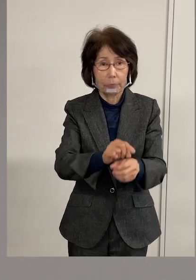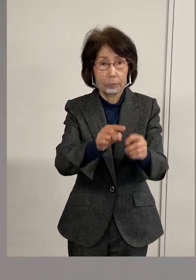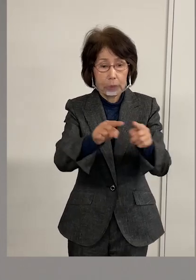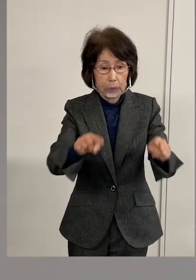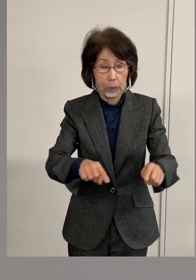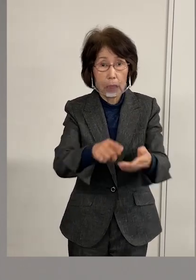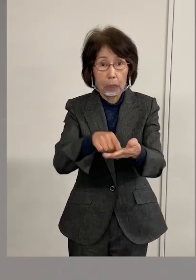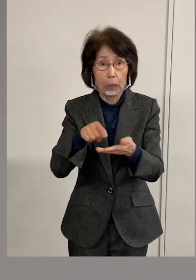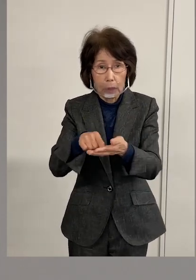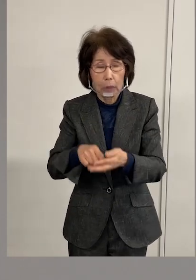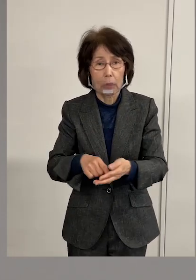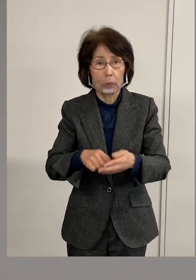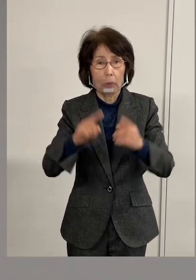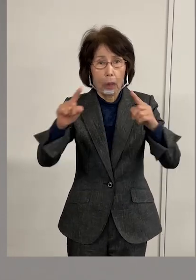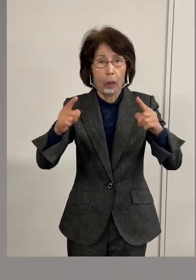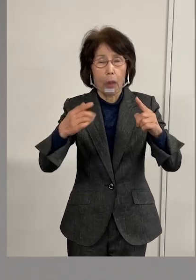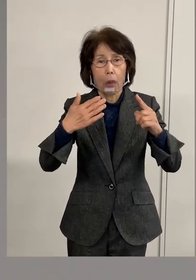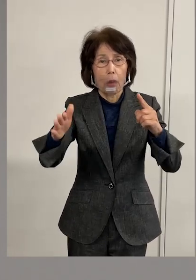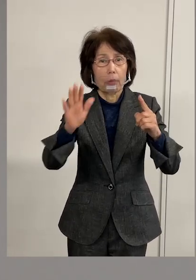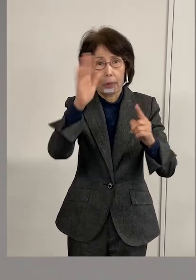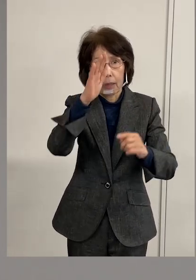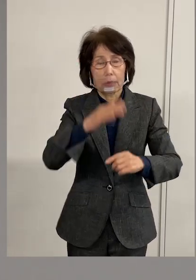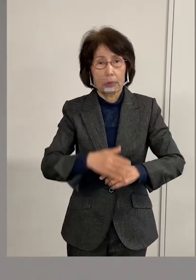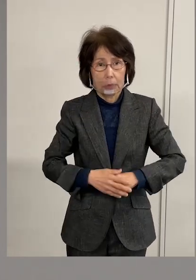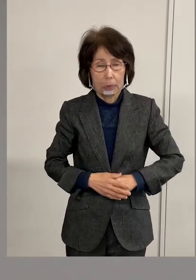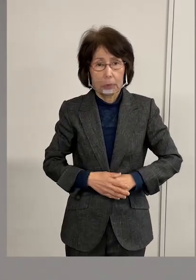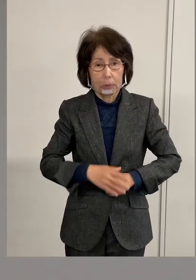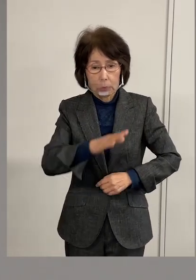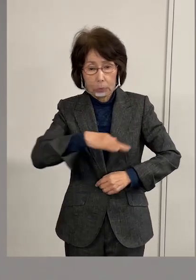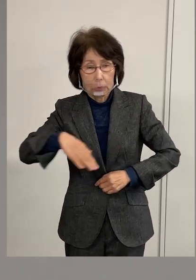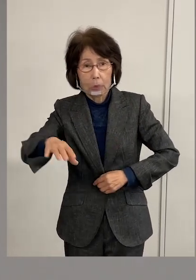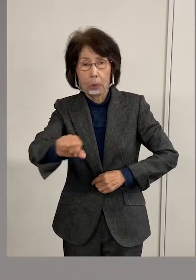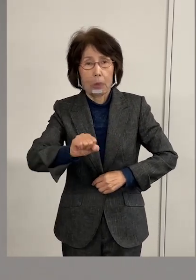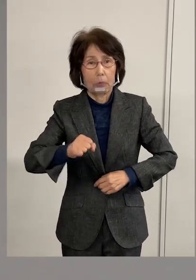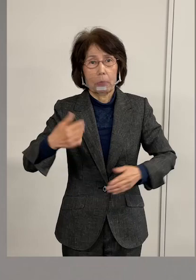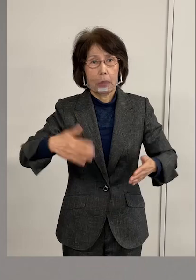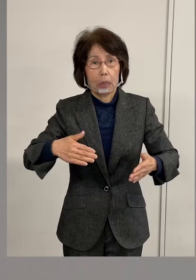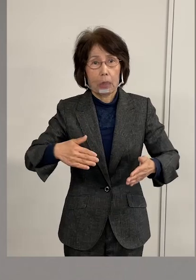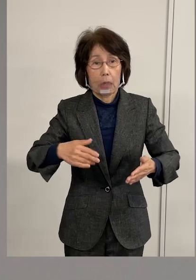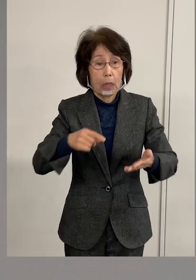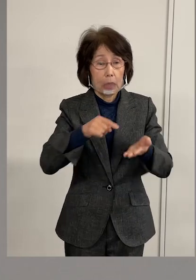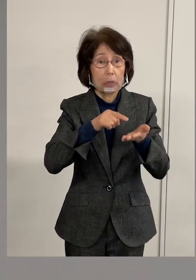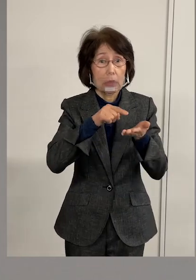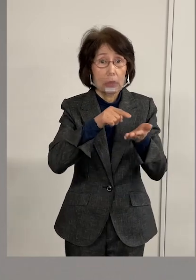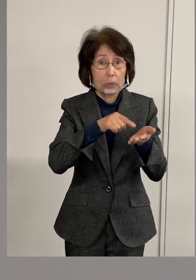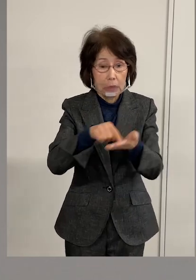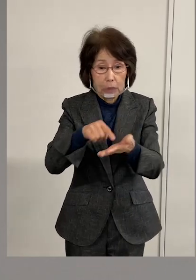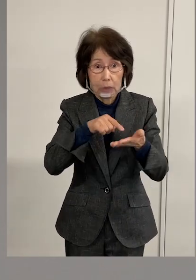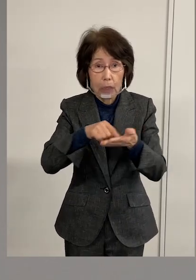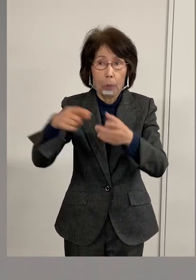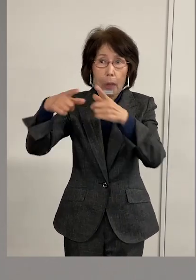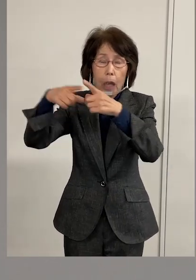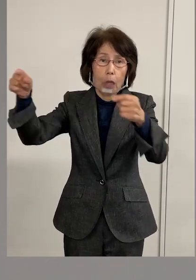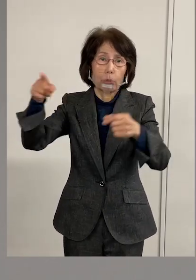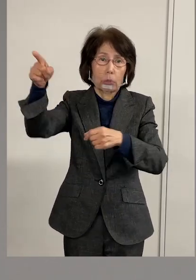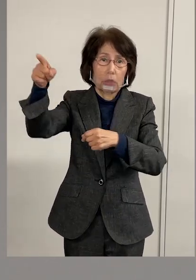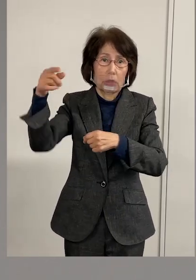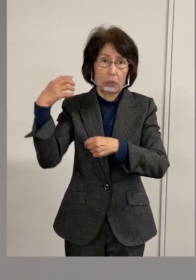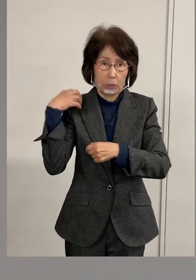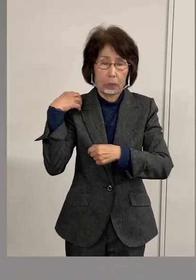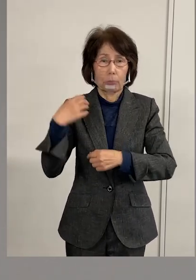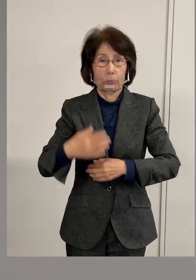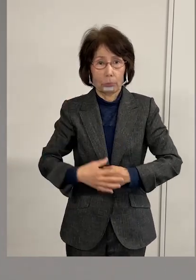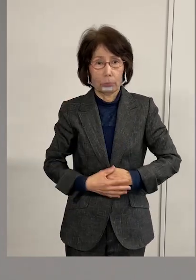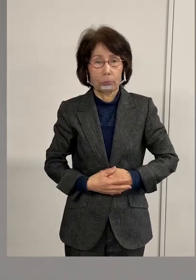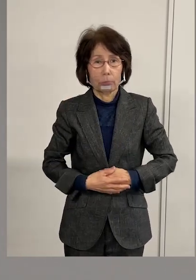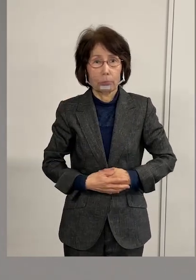されておりませんで、実際にこちらの方では把握しておりません。申請はあくまで国の方で、行っておりますので、されており